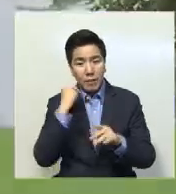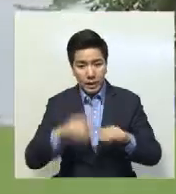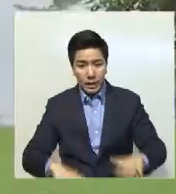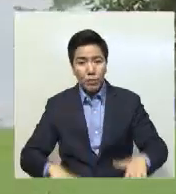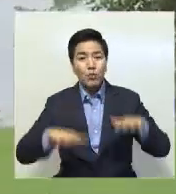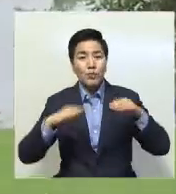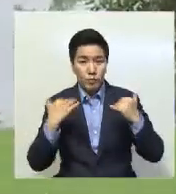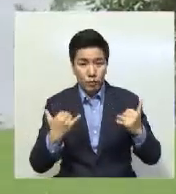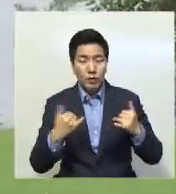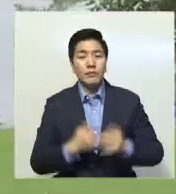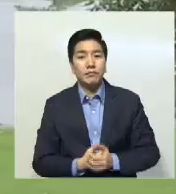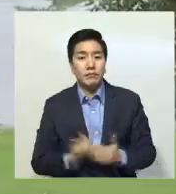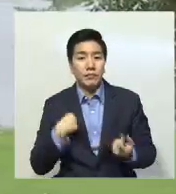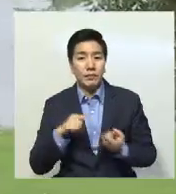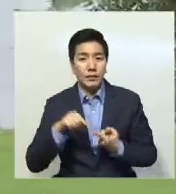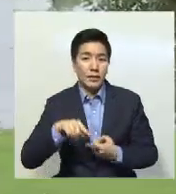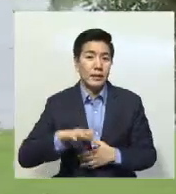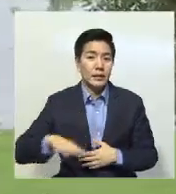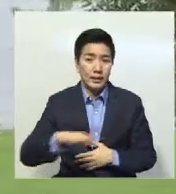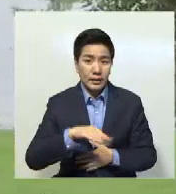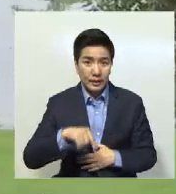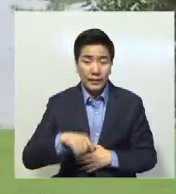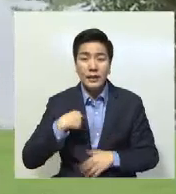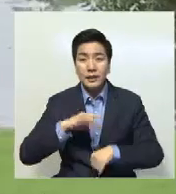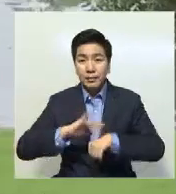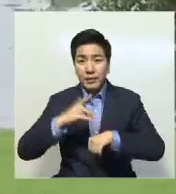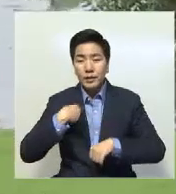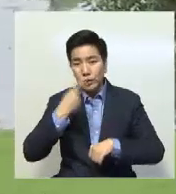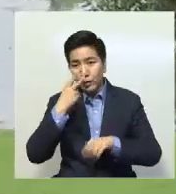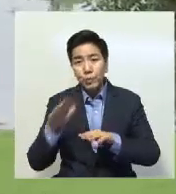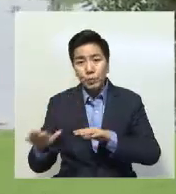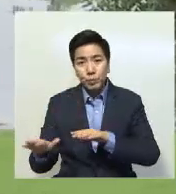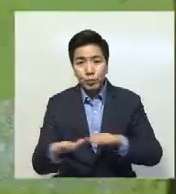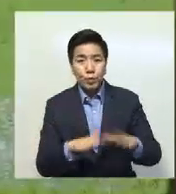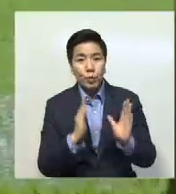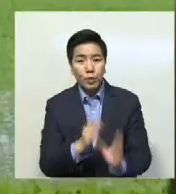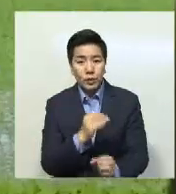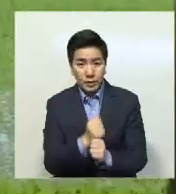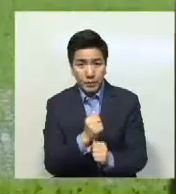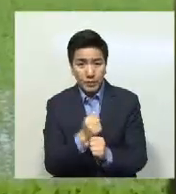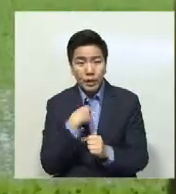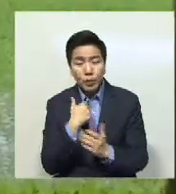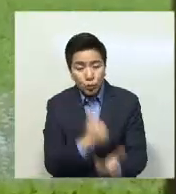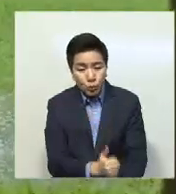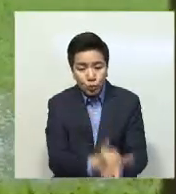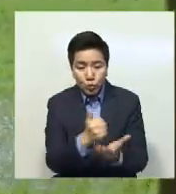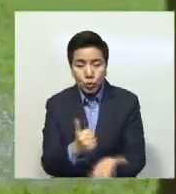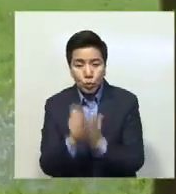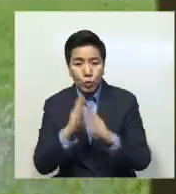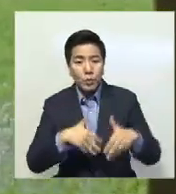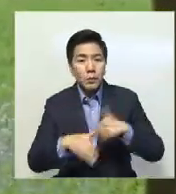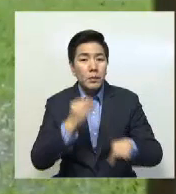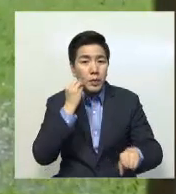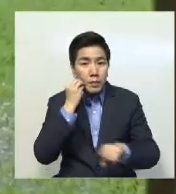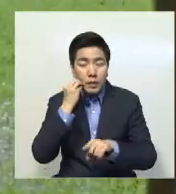ากนอกจากนี้อุทยานแห่งชาติแก่งกระจานก็ได้มีการเตรียมความพร้อมกำลังพลสำหรับให้การช่วยเหลือชาวบ้านโด